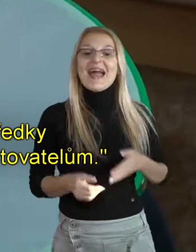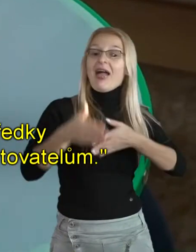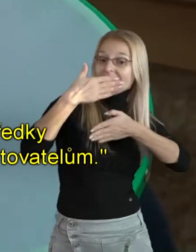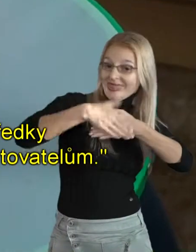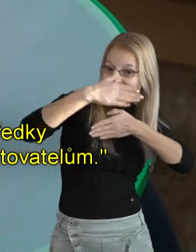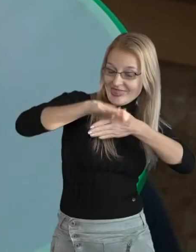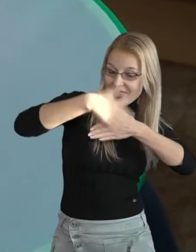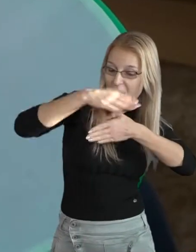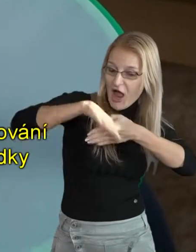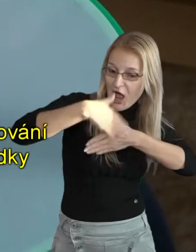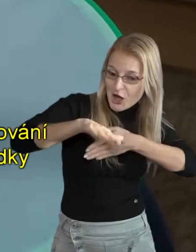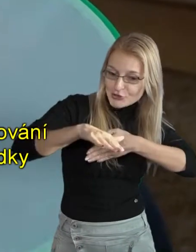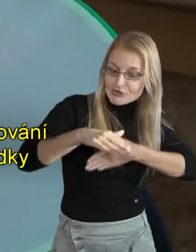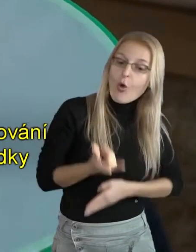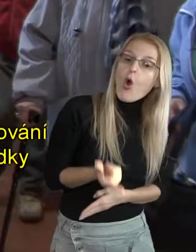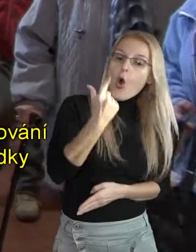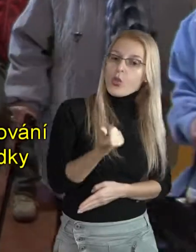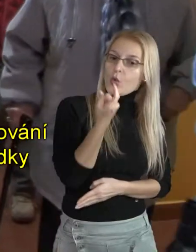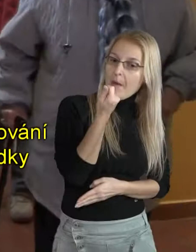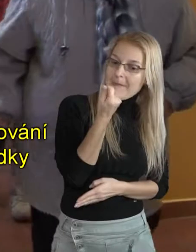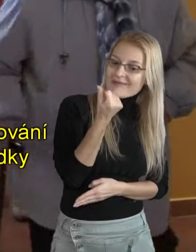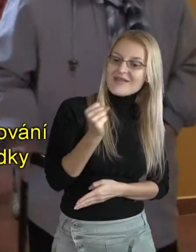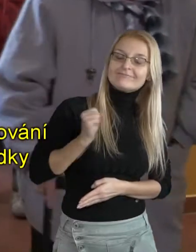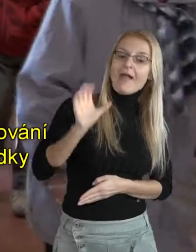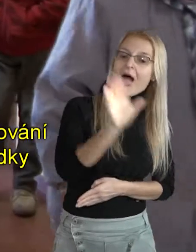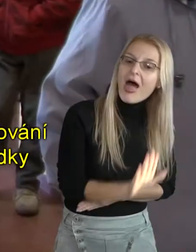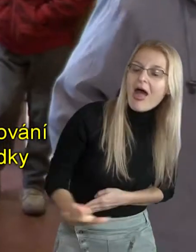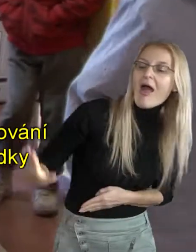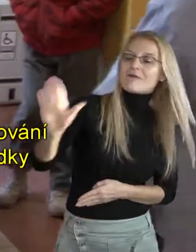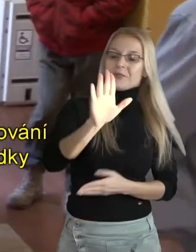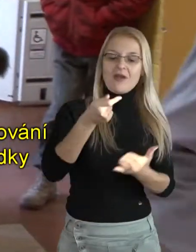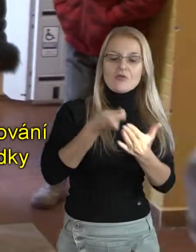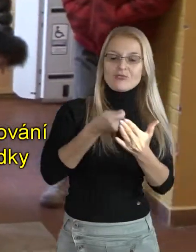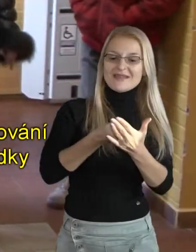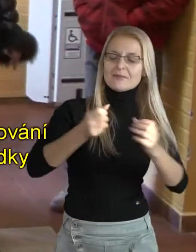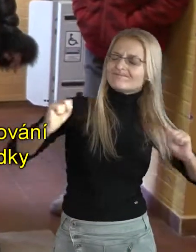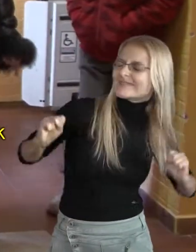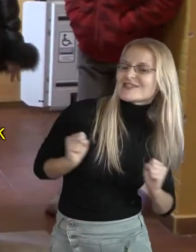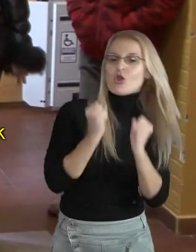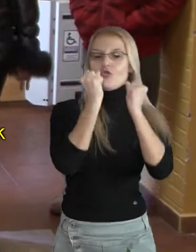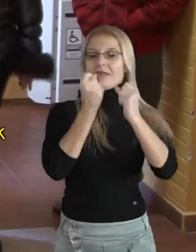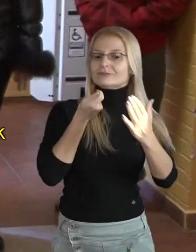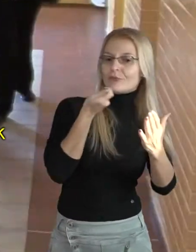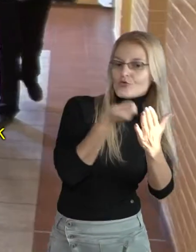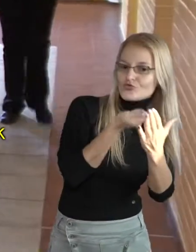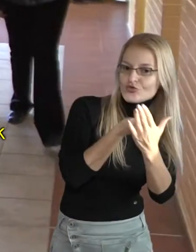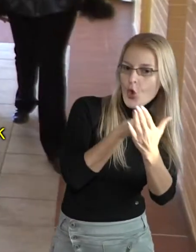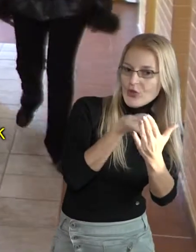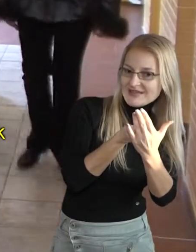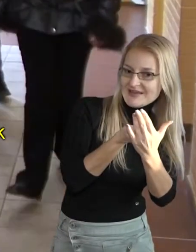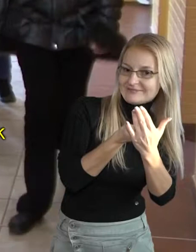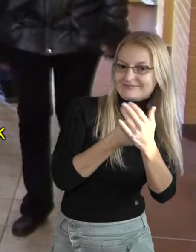jednotlivým poskytovatelům. Dalšími případnými zdroji financování mohou být i evropské prostředky a svoji roli hraje